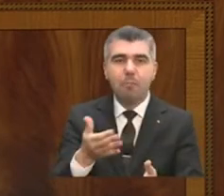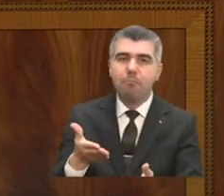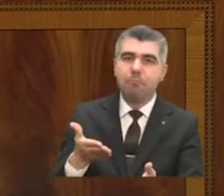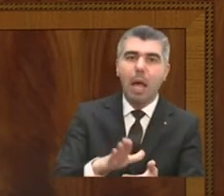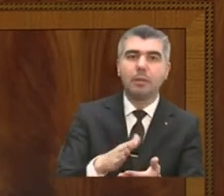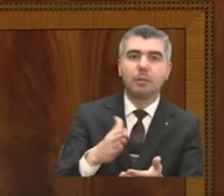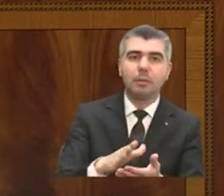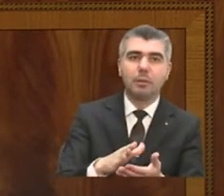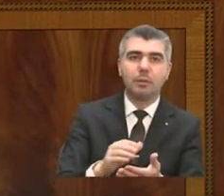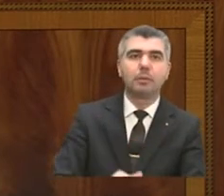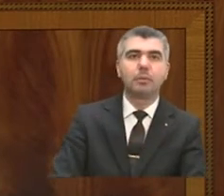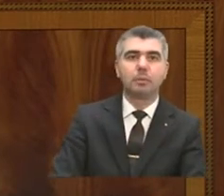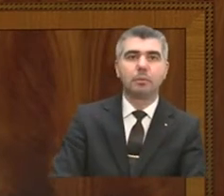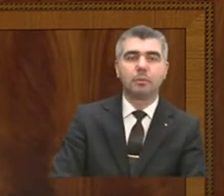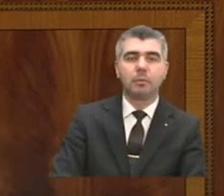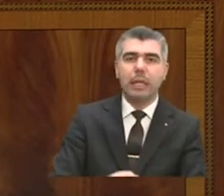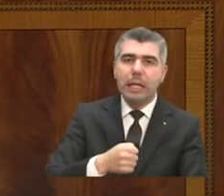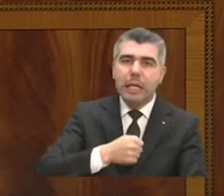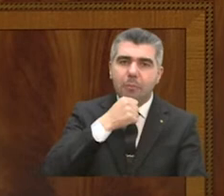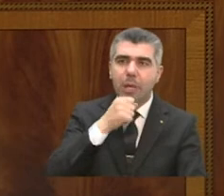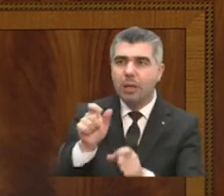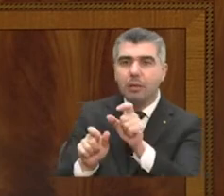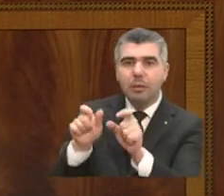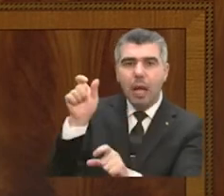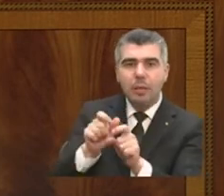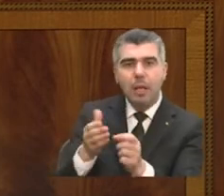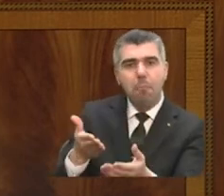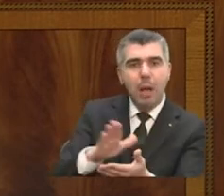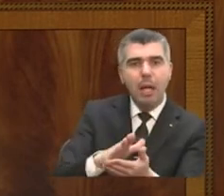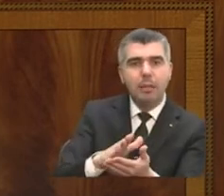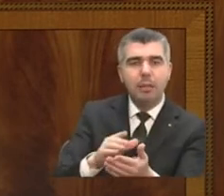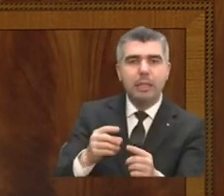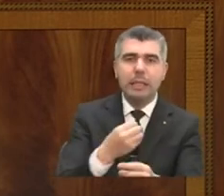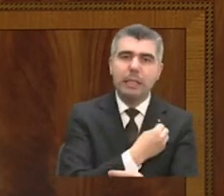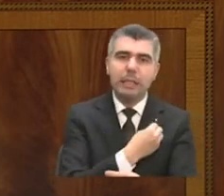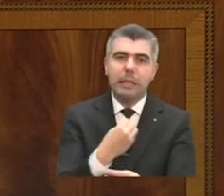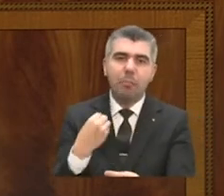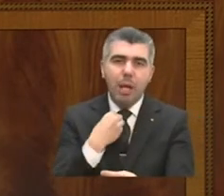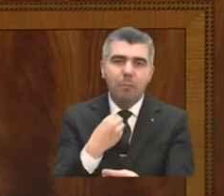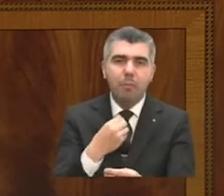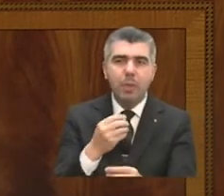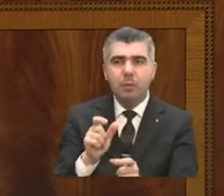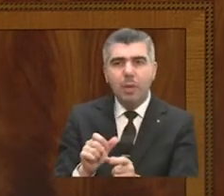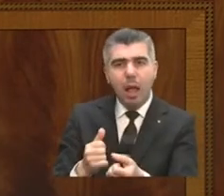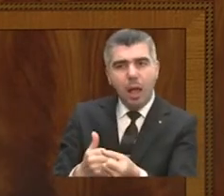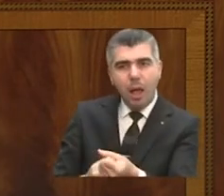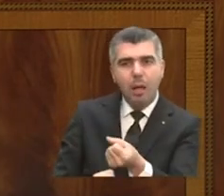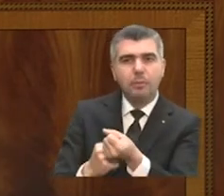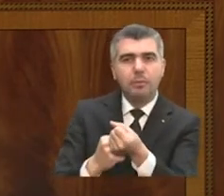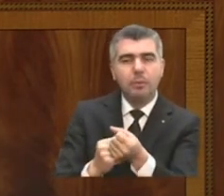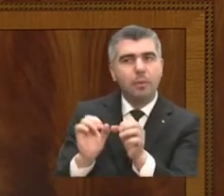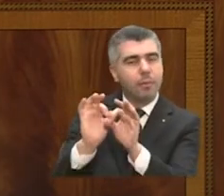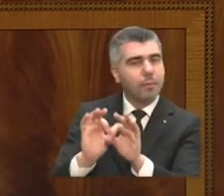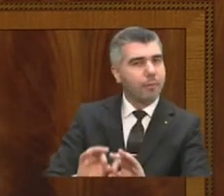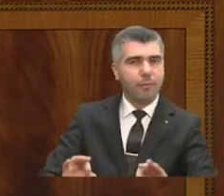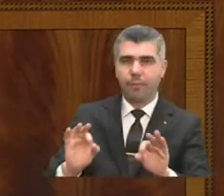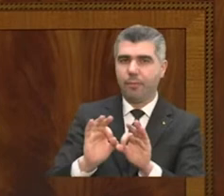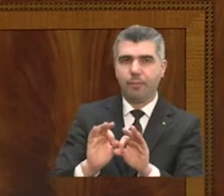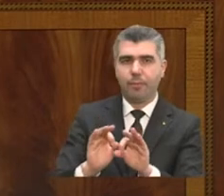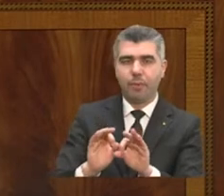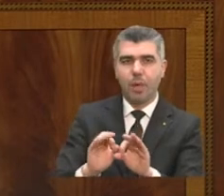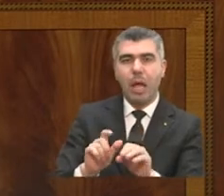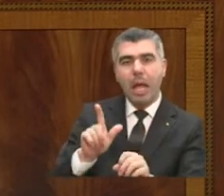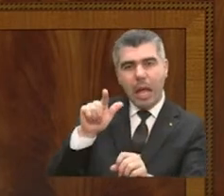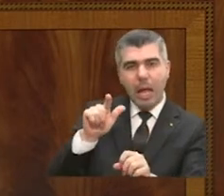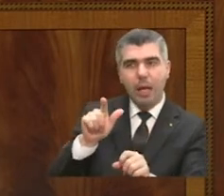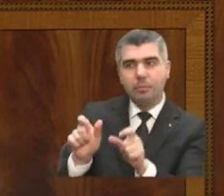vous avez laissé les seniors mourir dans les